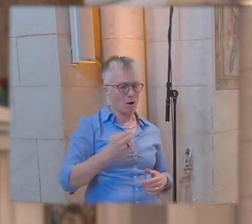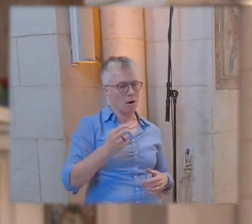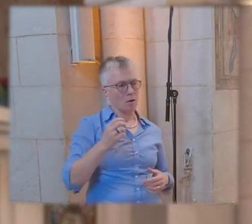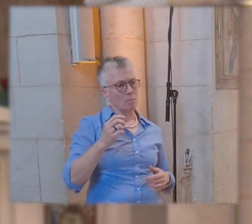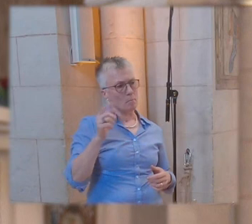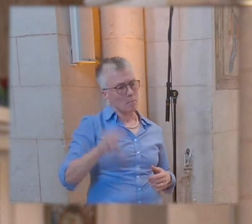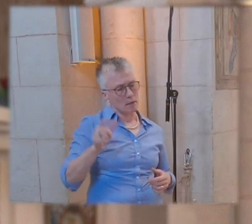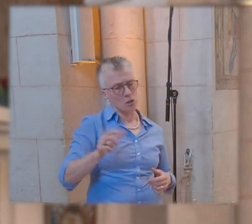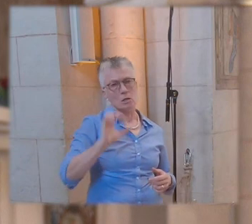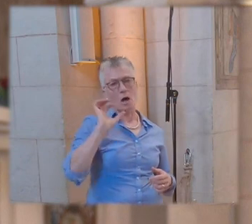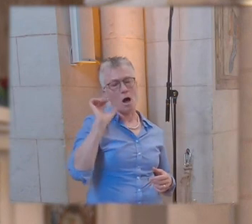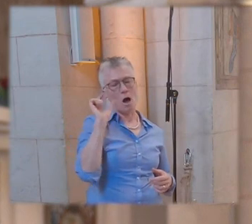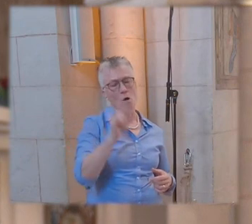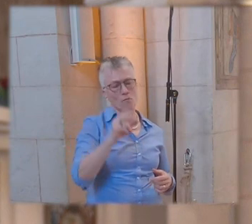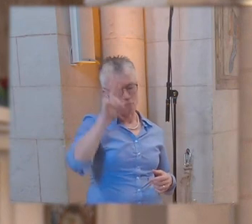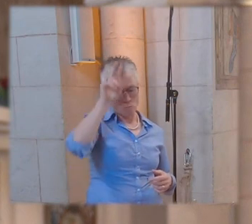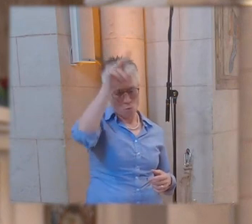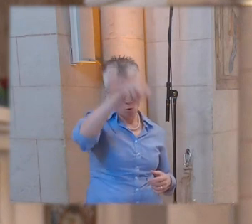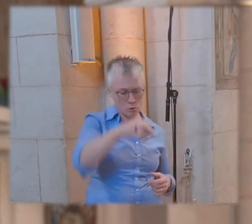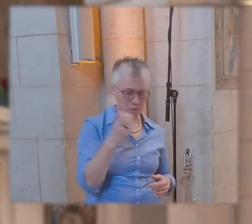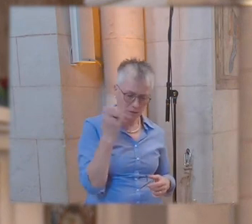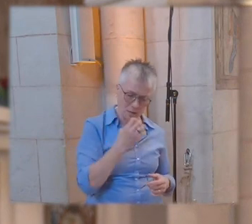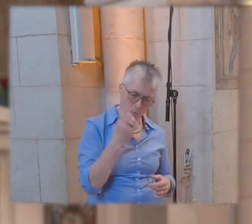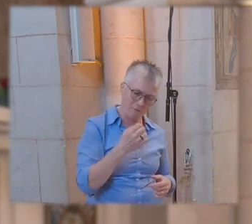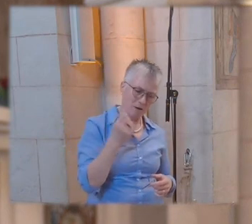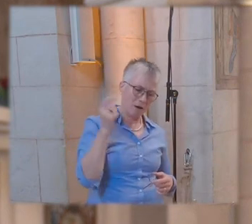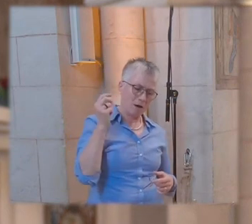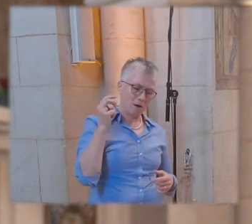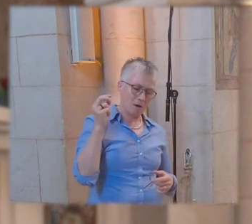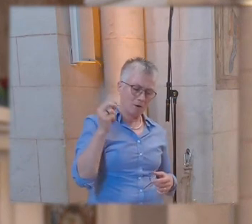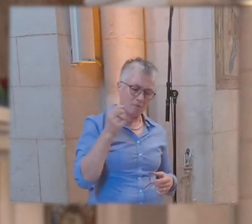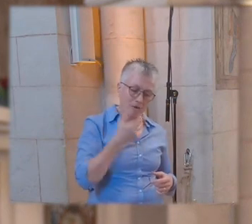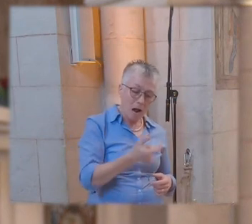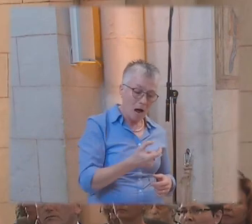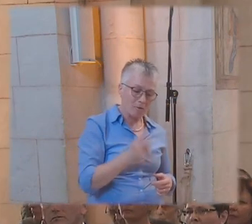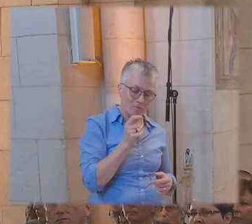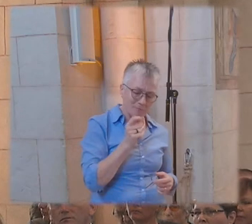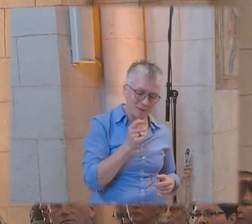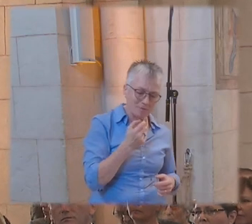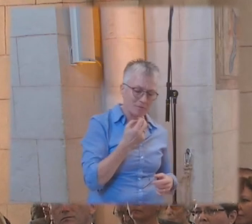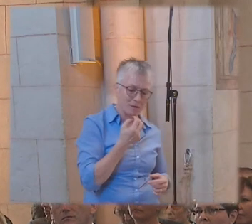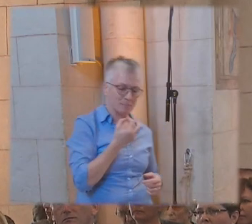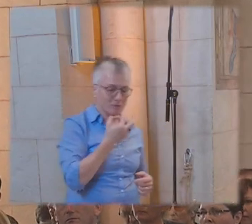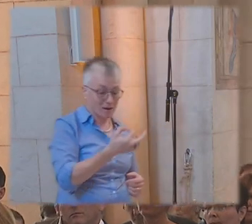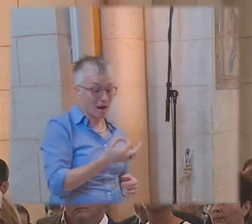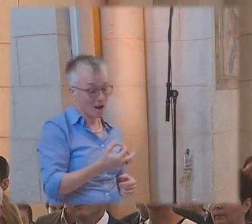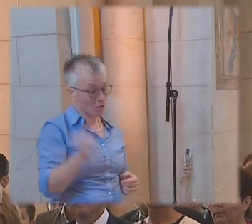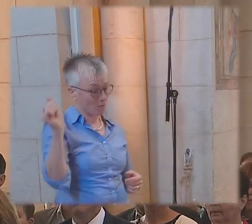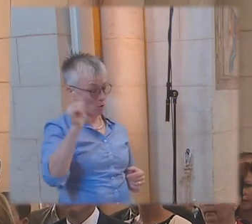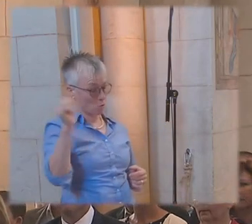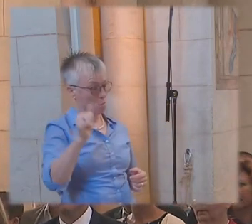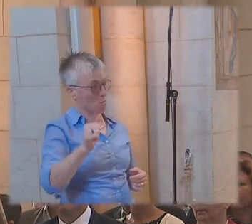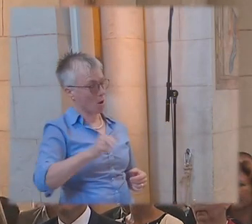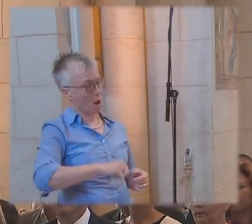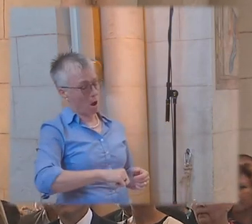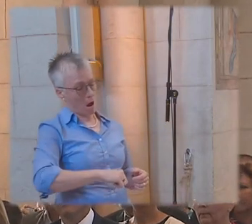Wüste sterben? Es gibt weder Brot noch Wasser, und es ekelt uns vor dieser